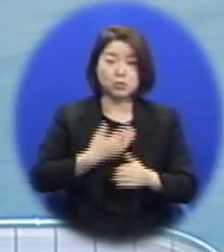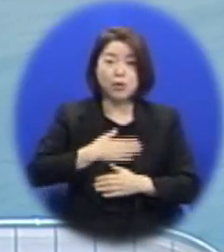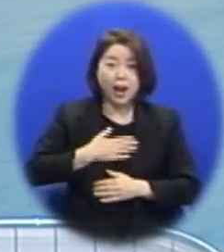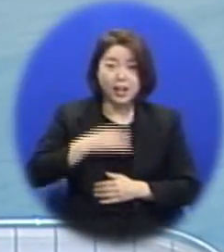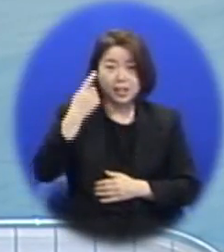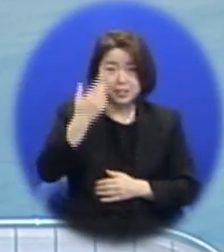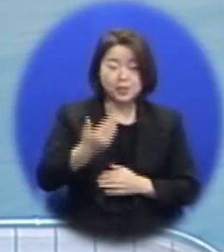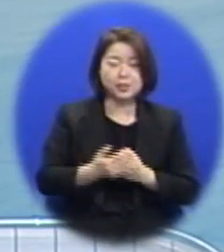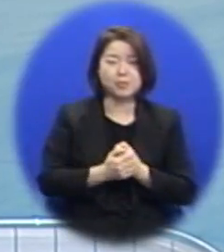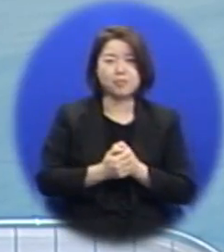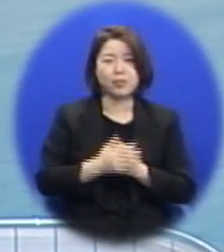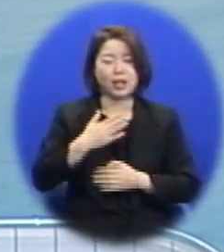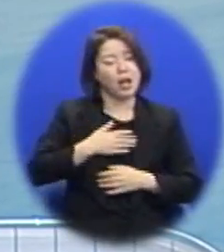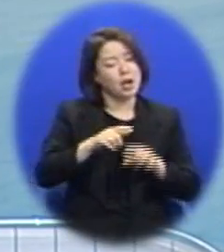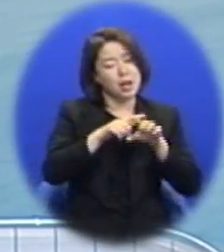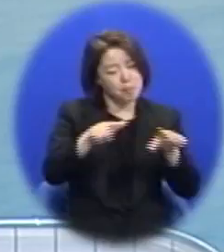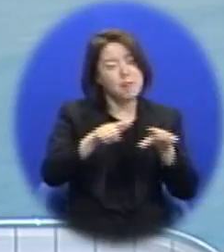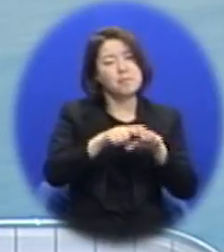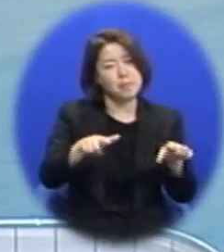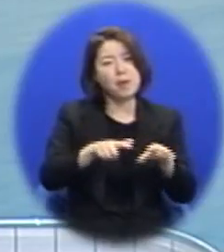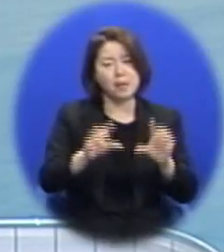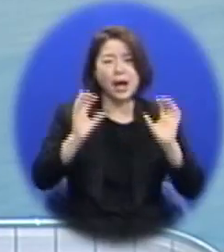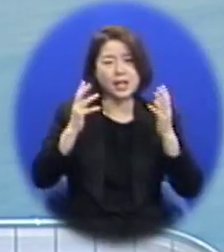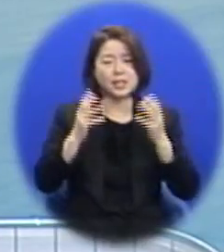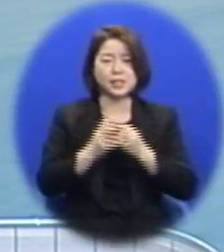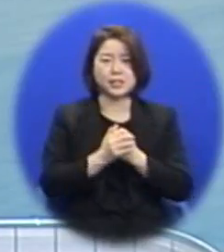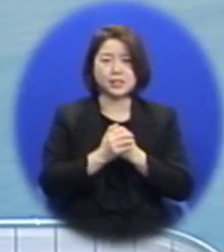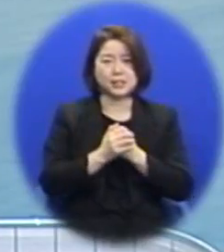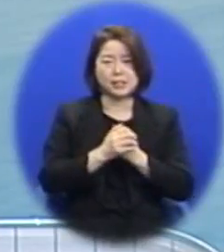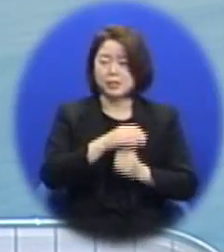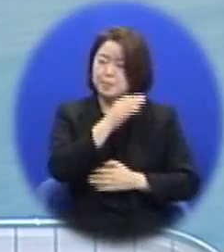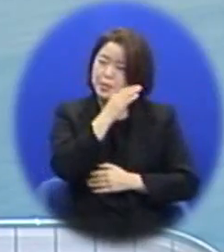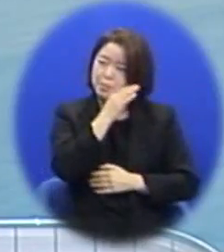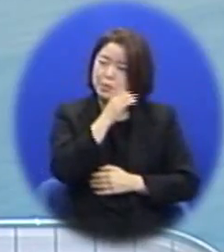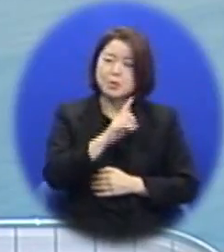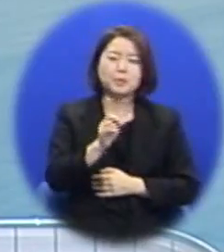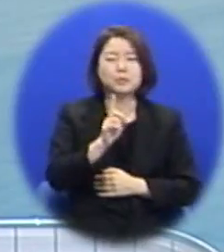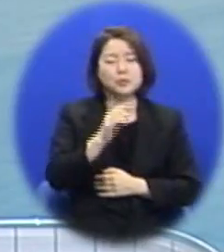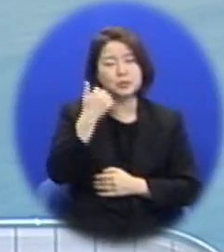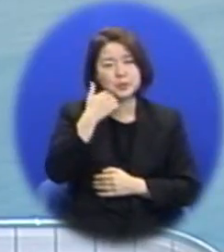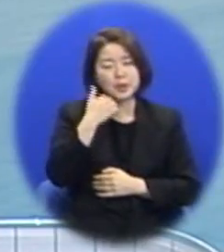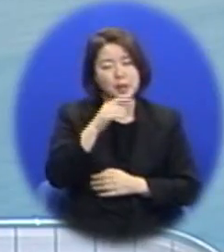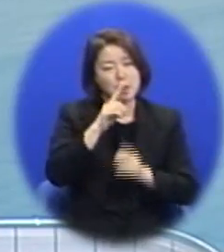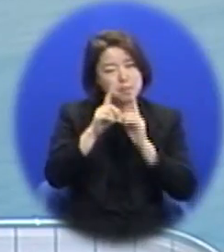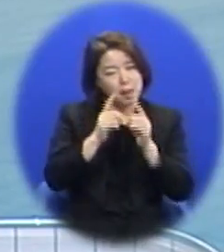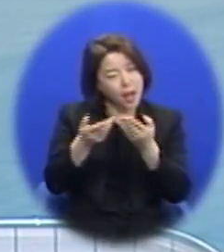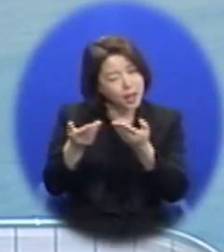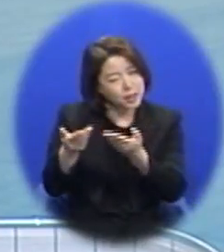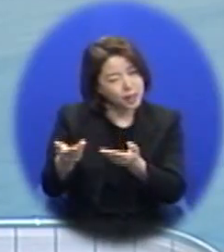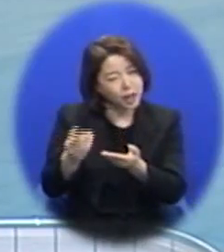그냥 저는 평범한 아이, 수줍어서 제대로 어디 누구에게 말 한마디도